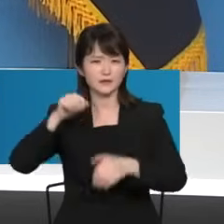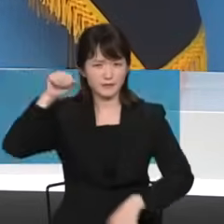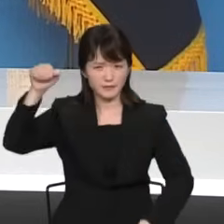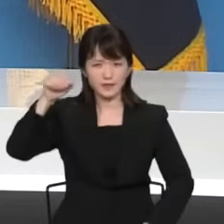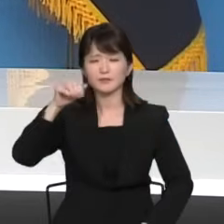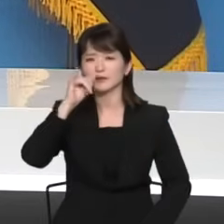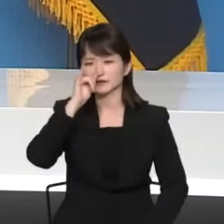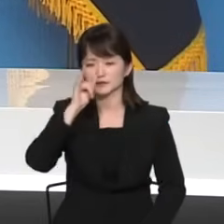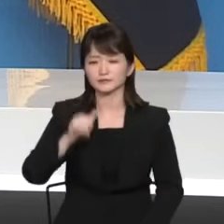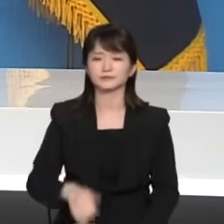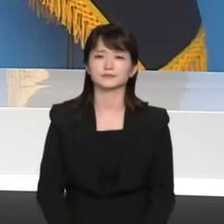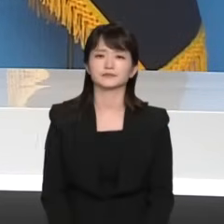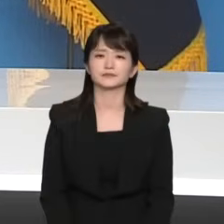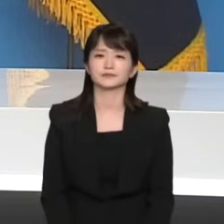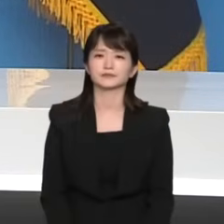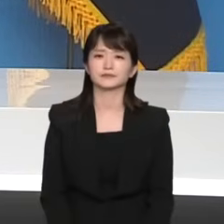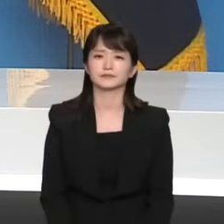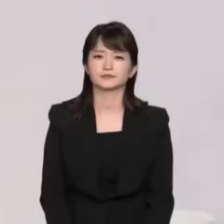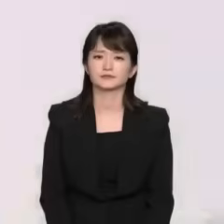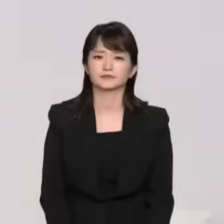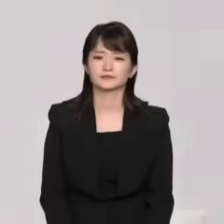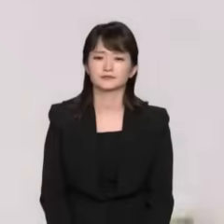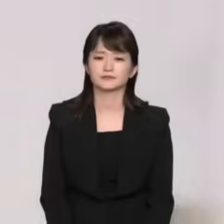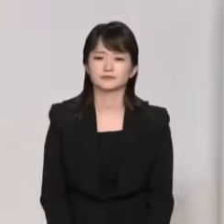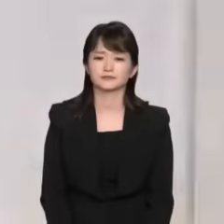했습니다. 윤세민아 기자입니다.